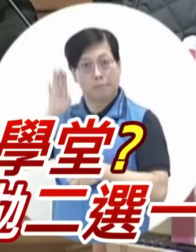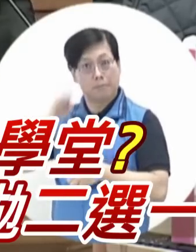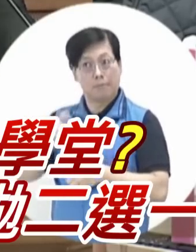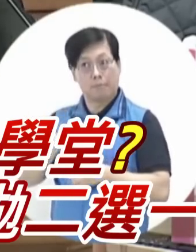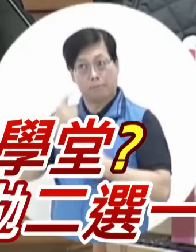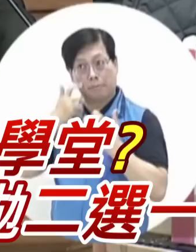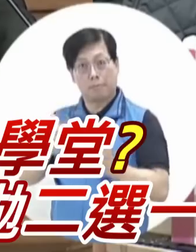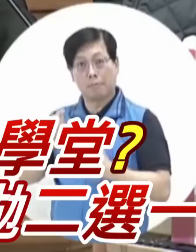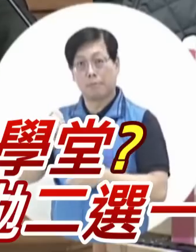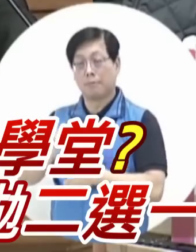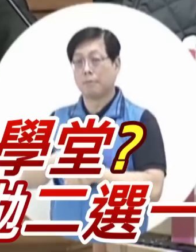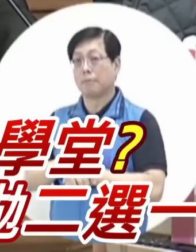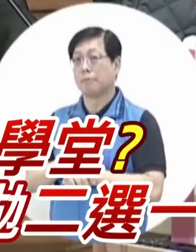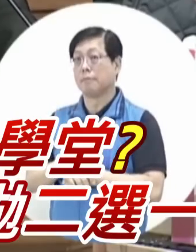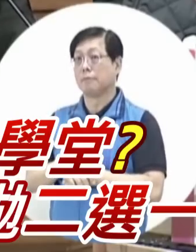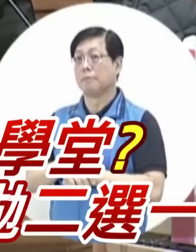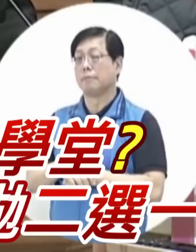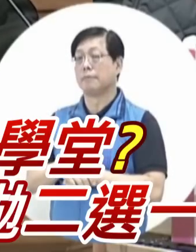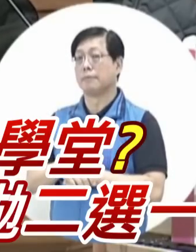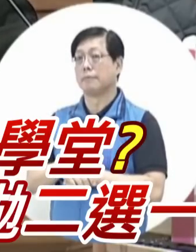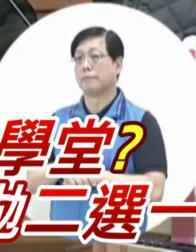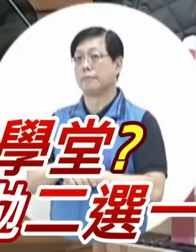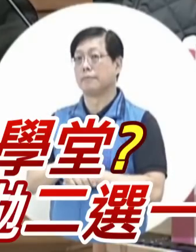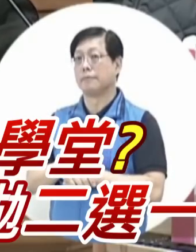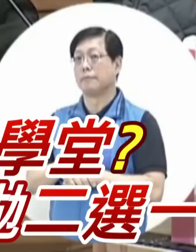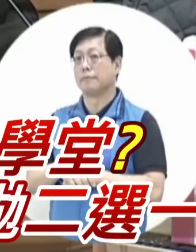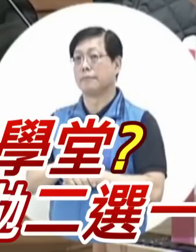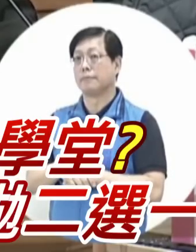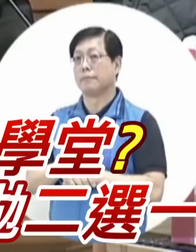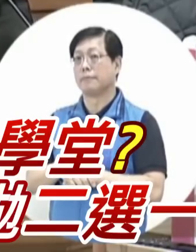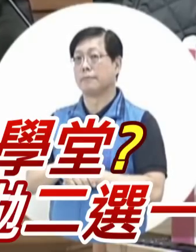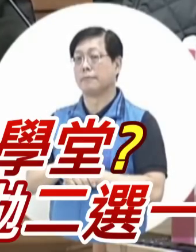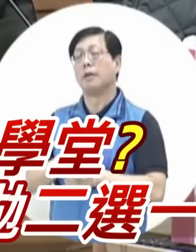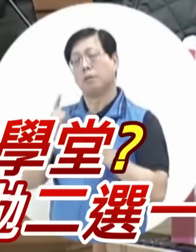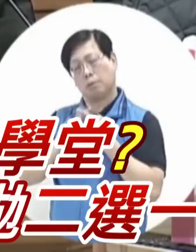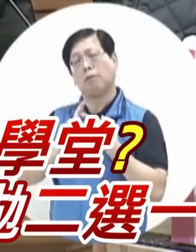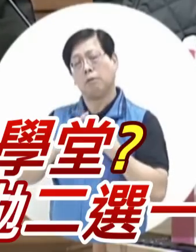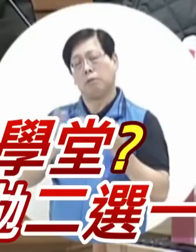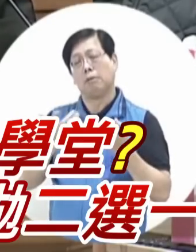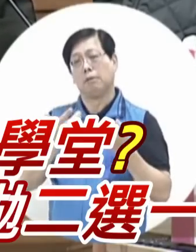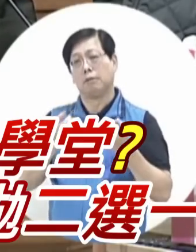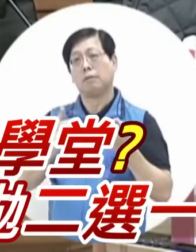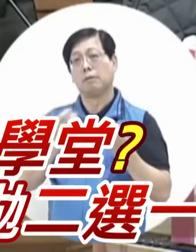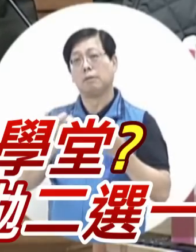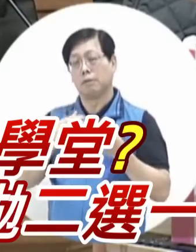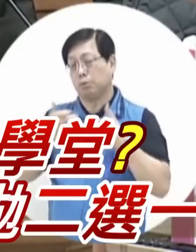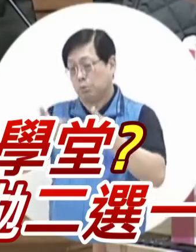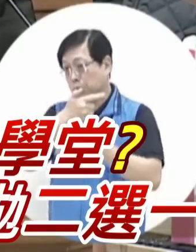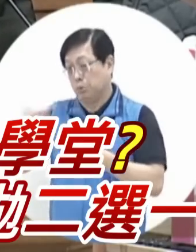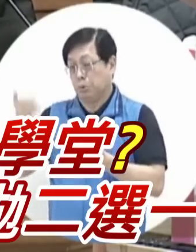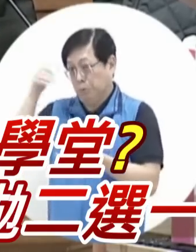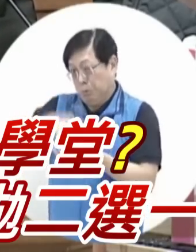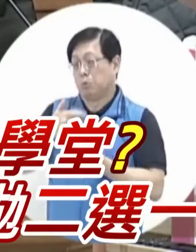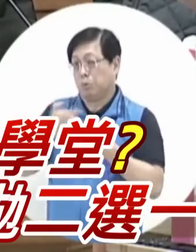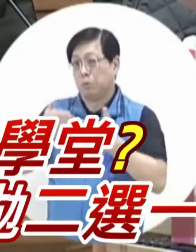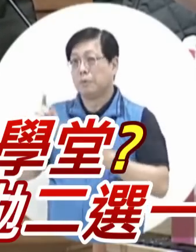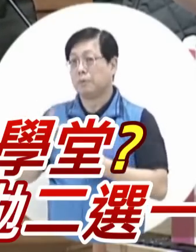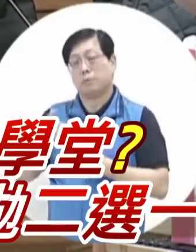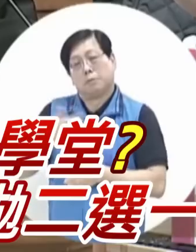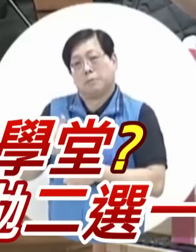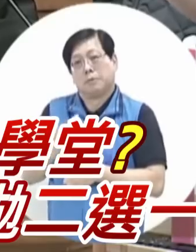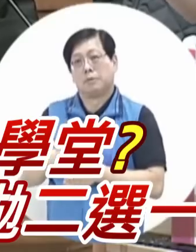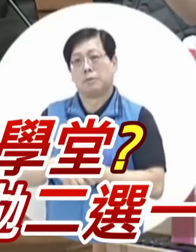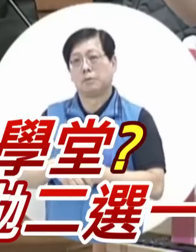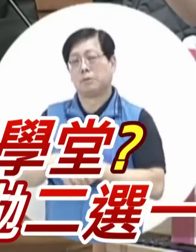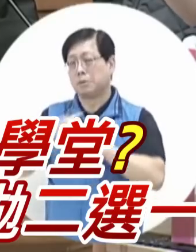乎吗？ 我真的以这个题目答了、 啊、好， 我刚才 说、啊、对啊，所以最重要的结论是什么？不知道，哎，